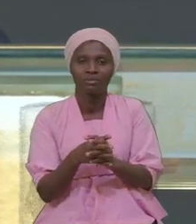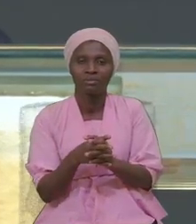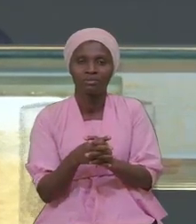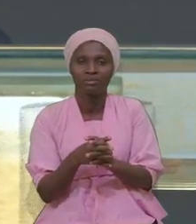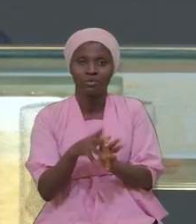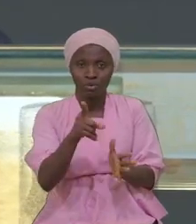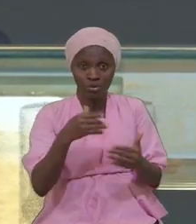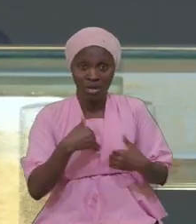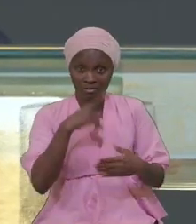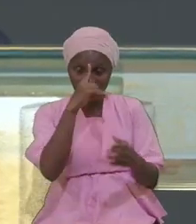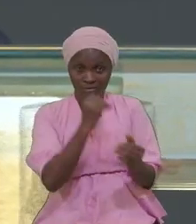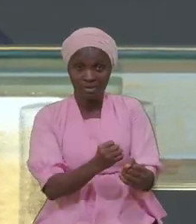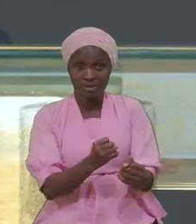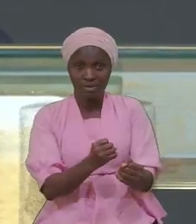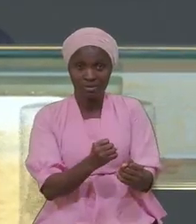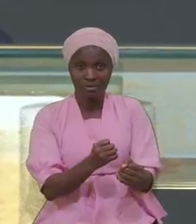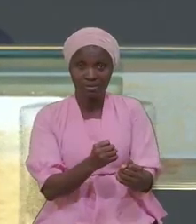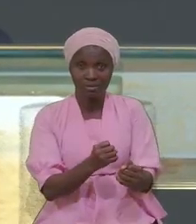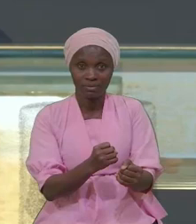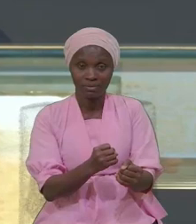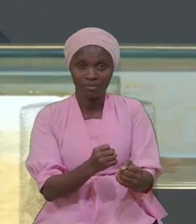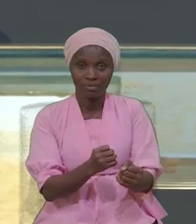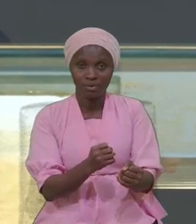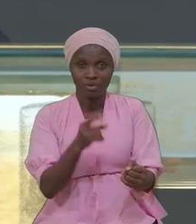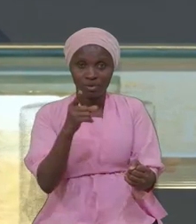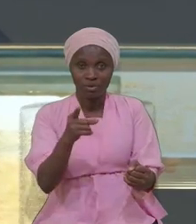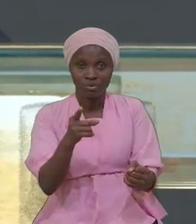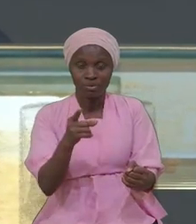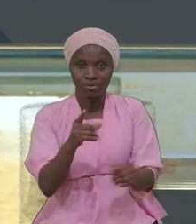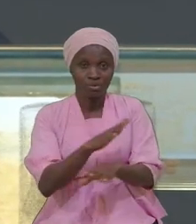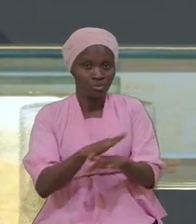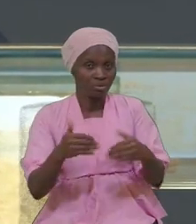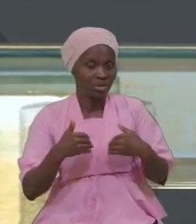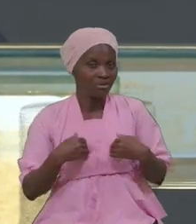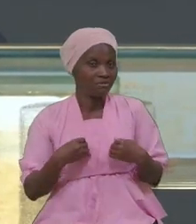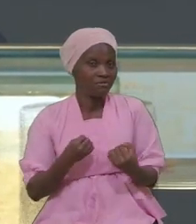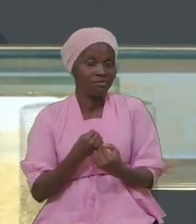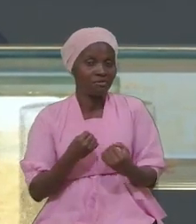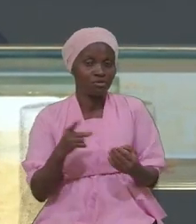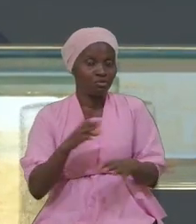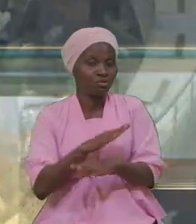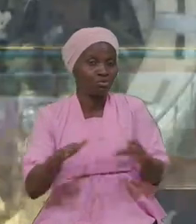Tu as la foi et tu es donc sois intrépide.